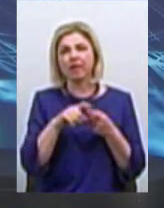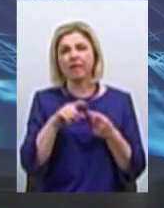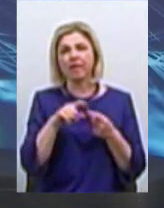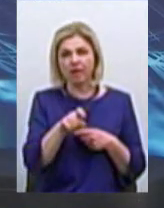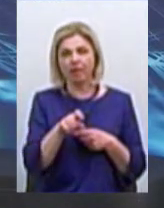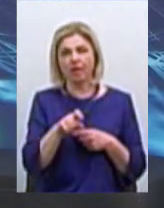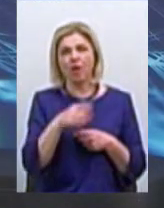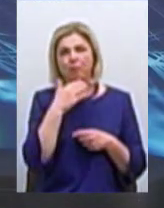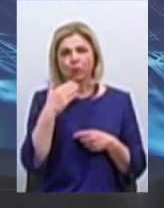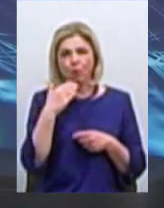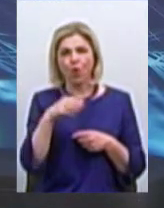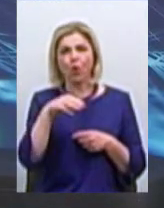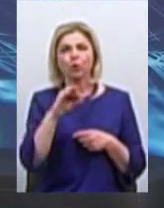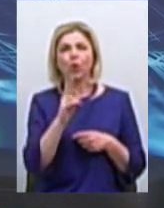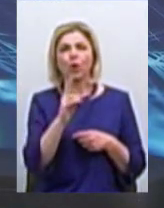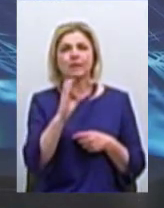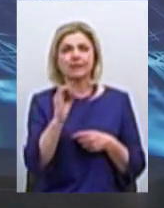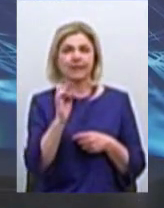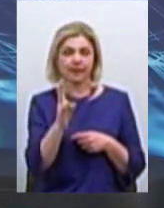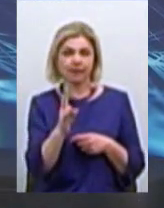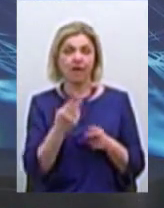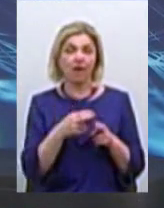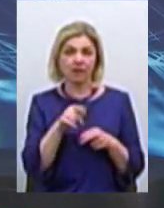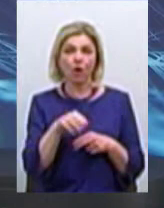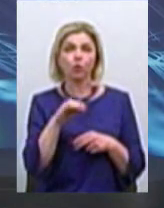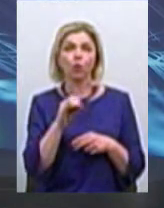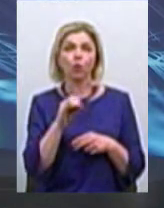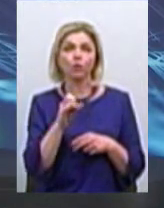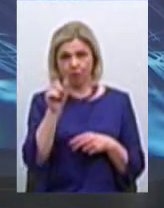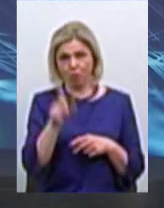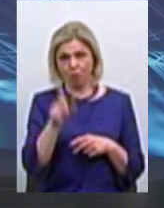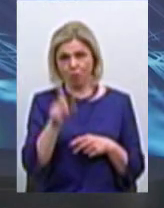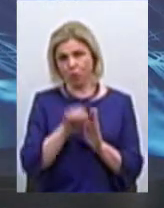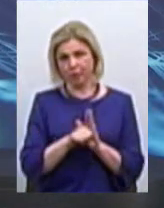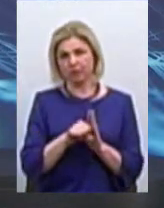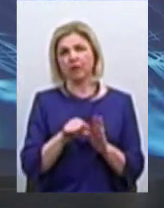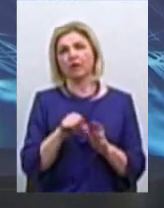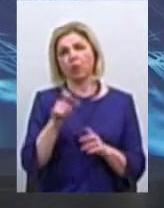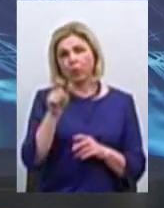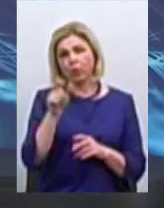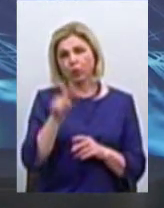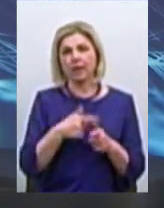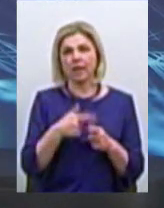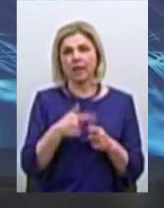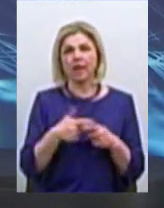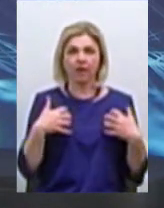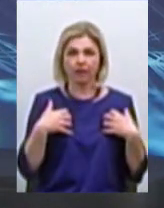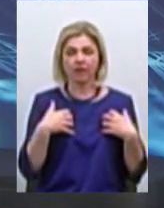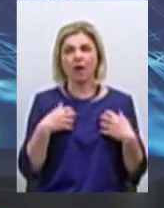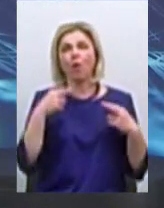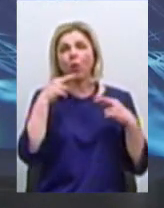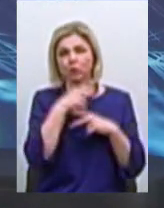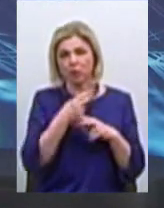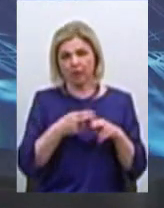багато токсинів. І ці токсини, вони можуть вбити тваринку чи то людину при отруєнні